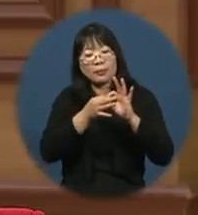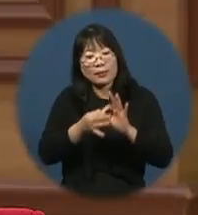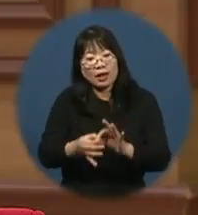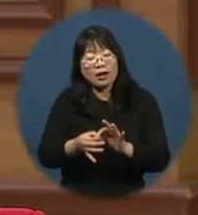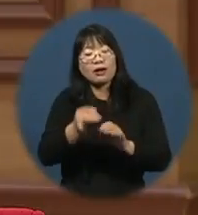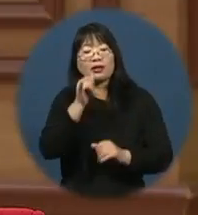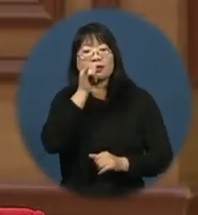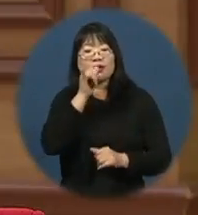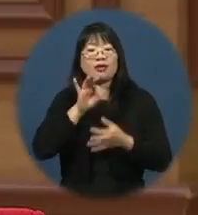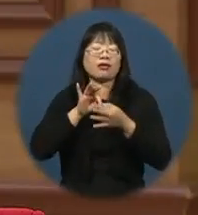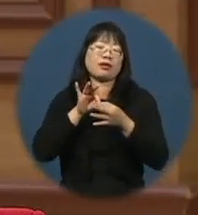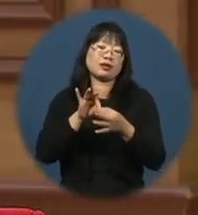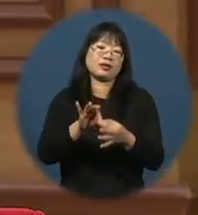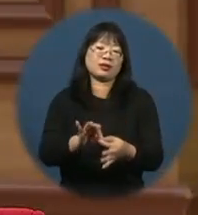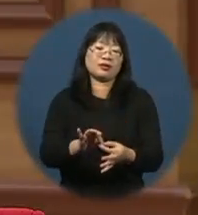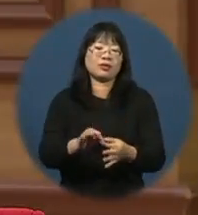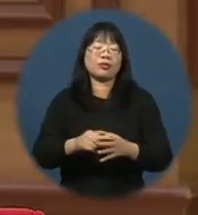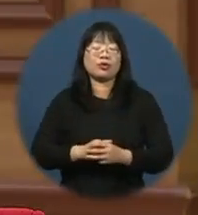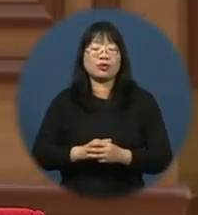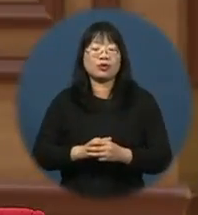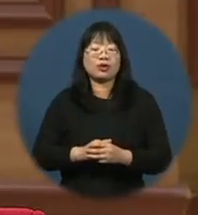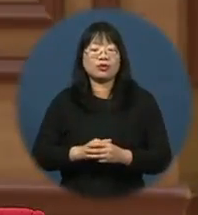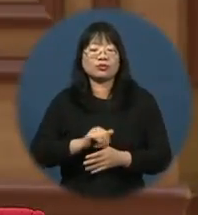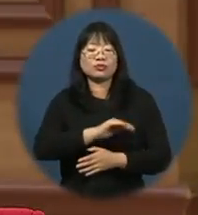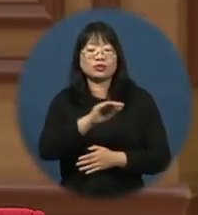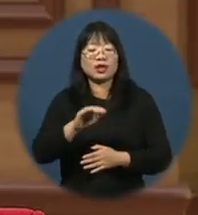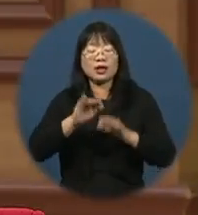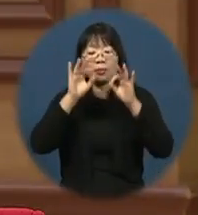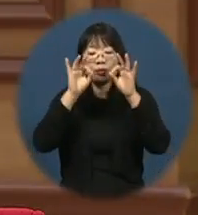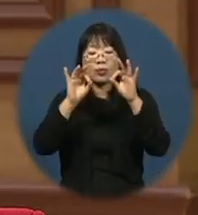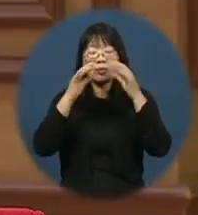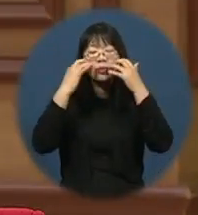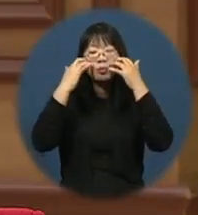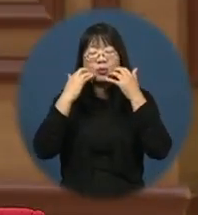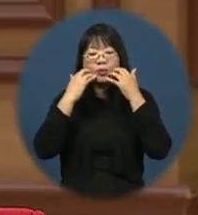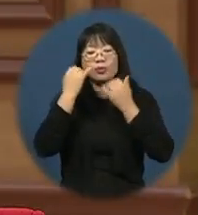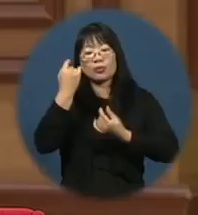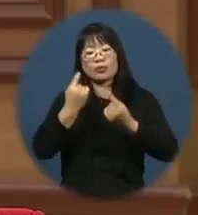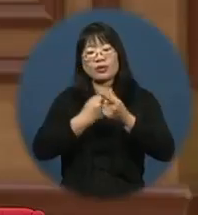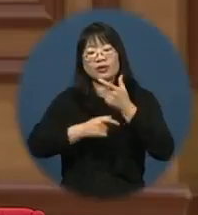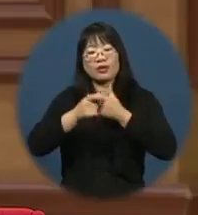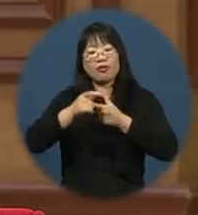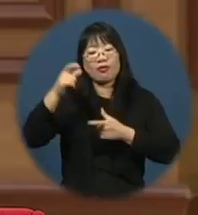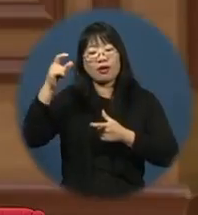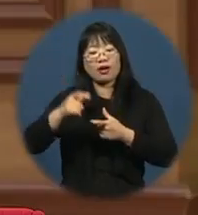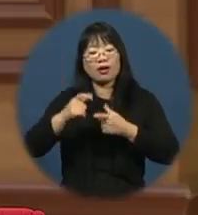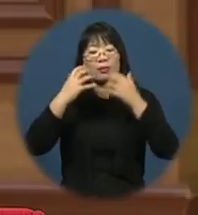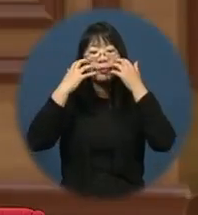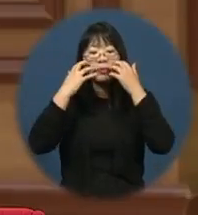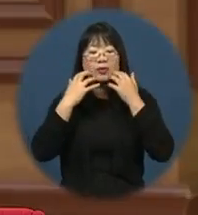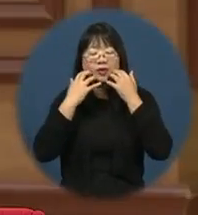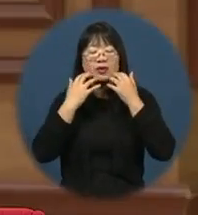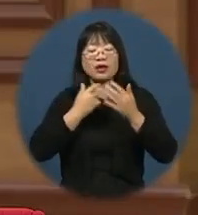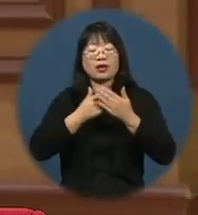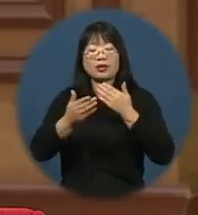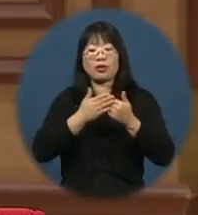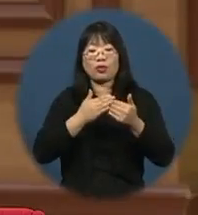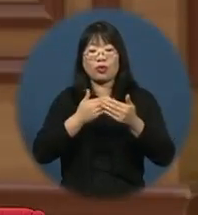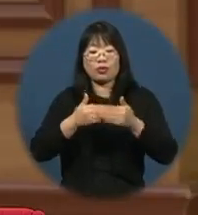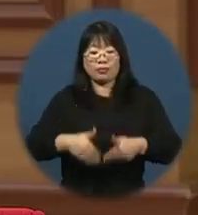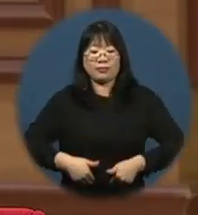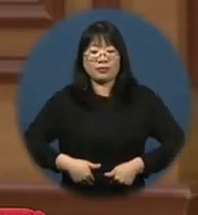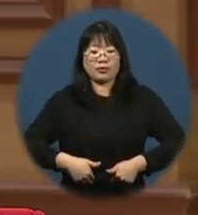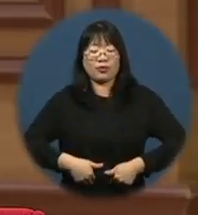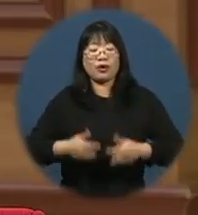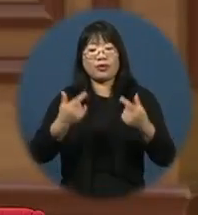하면은 계속해서 올해 맛보았던 그런 폭염보다도 더욱더 강한 폭염들을 우리가 경험을 해야 되지